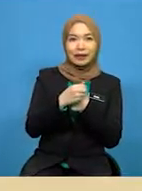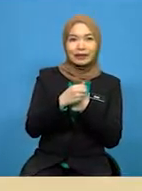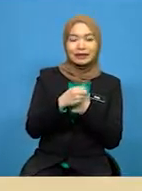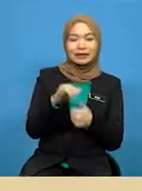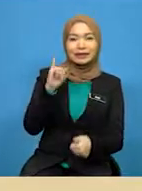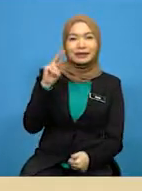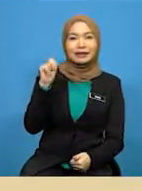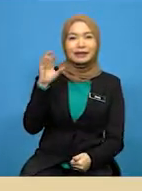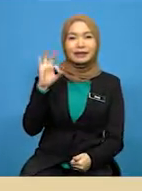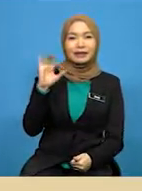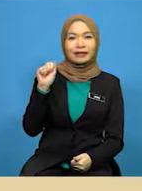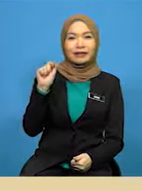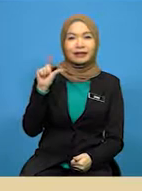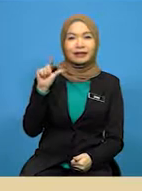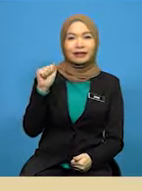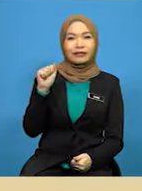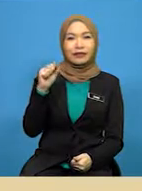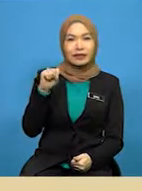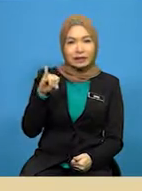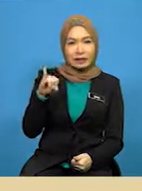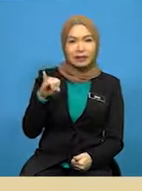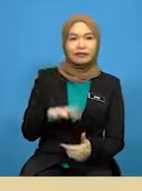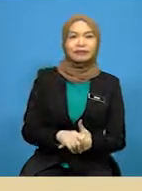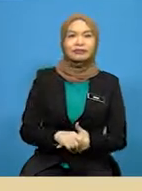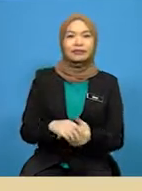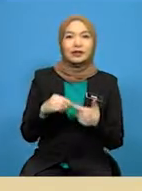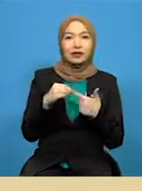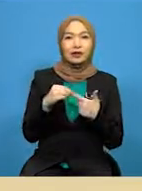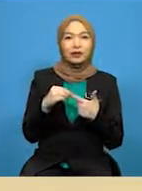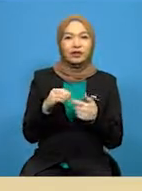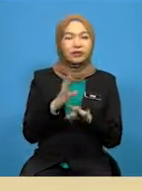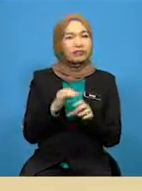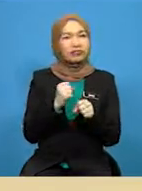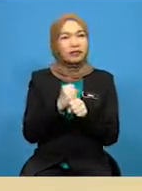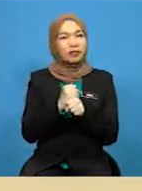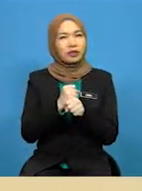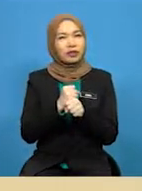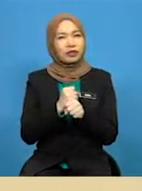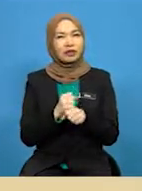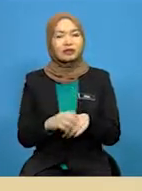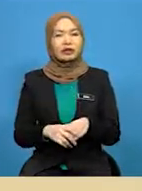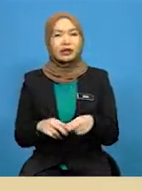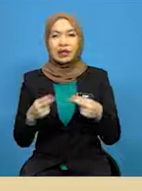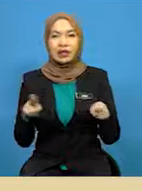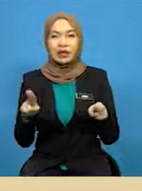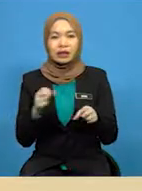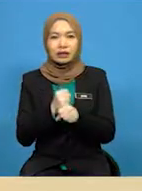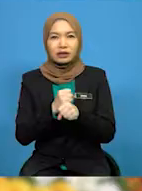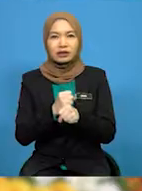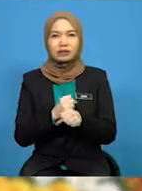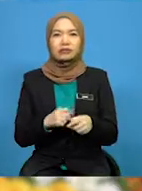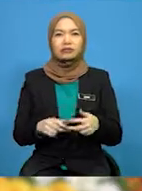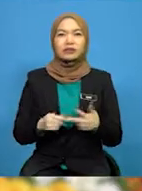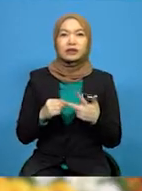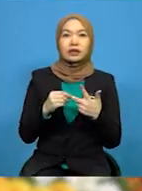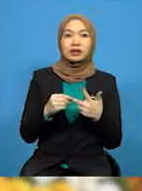pengangguran, pertumbuhan ekonomi, timbangan pembayaran. Jadi kita keyword dia di sini ialah 2P, 2I.